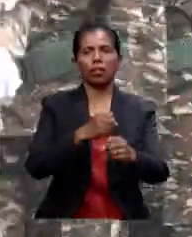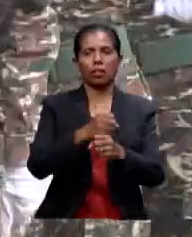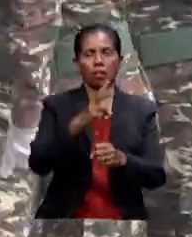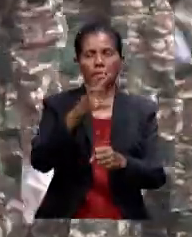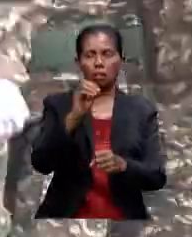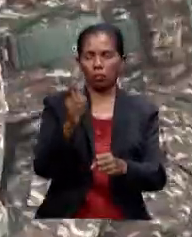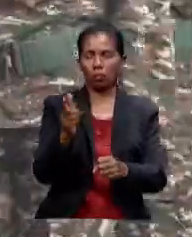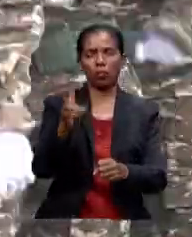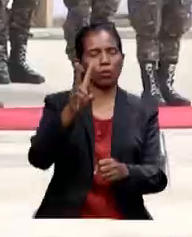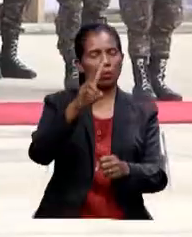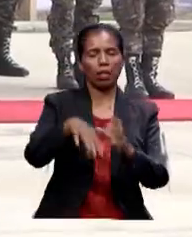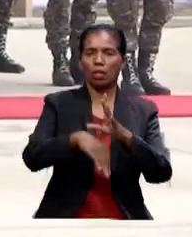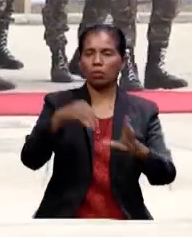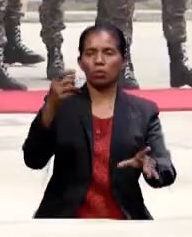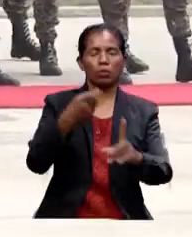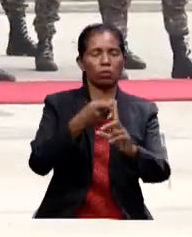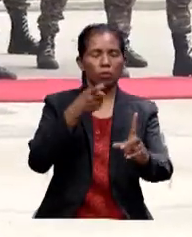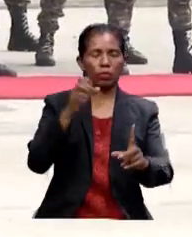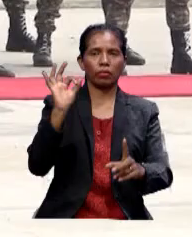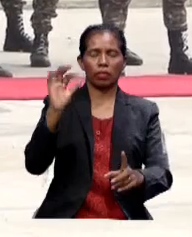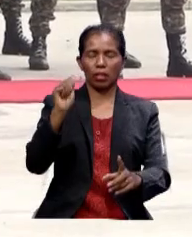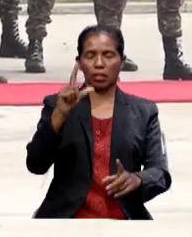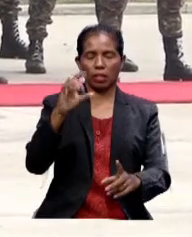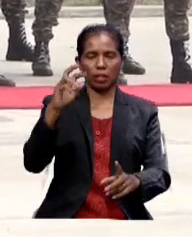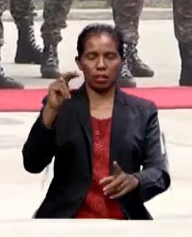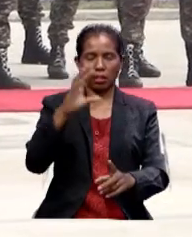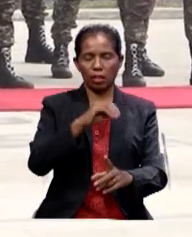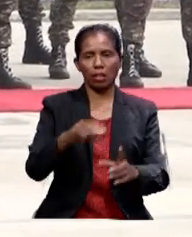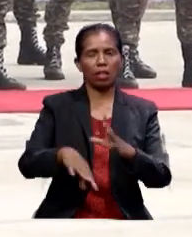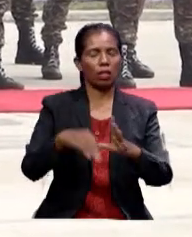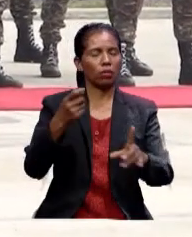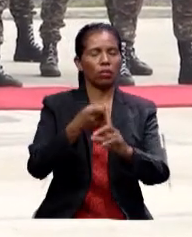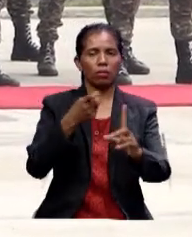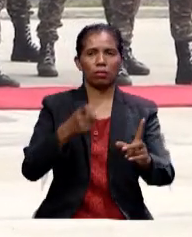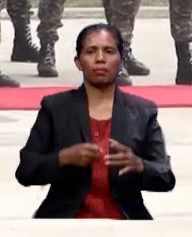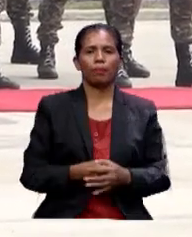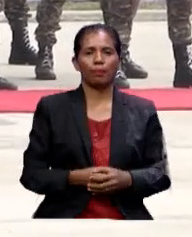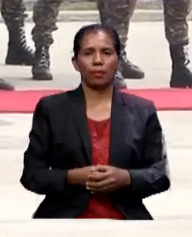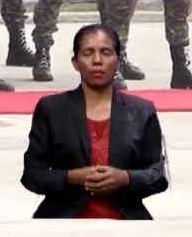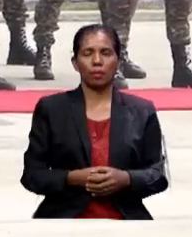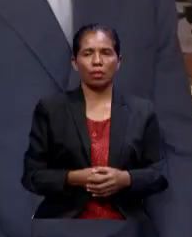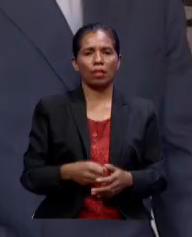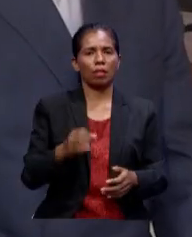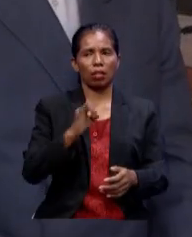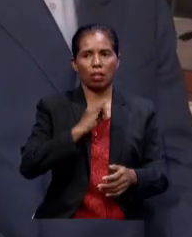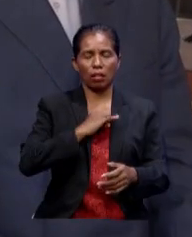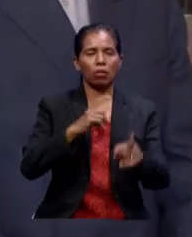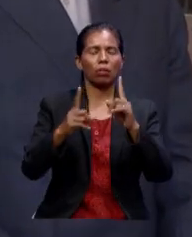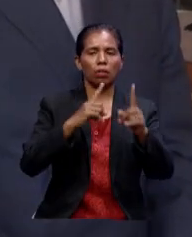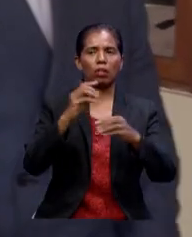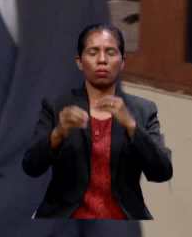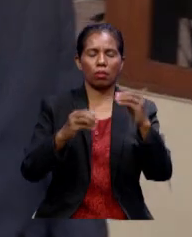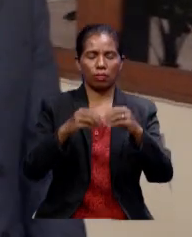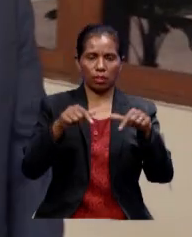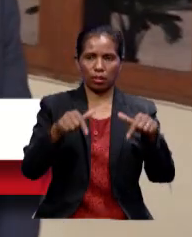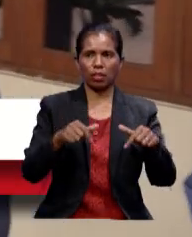na husi Valentil, tamane ni labele fo mensajeng ba lorong Valentil ne. Pahaw ne gerliru wa ida ne haba kulia falabotin ne